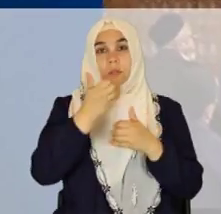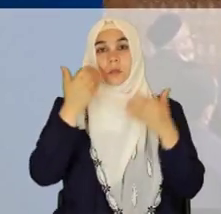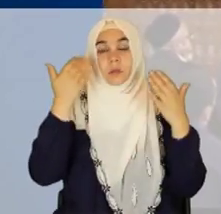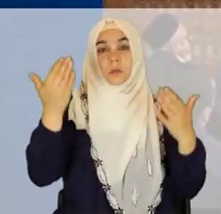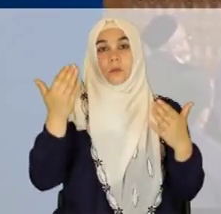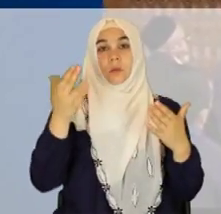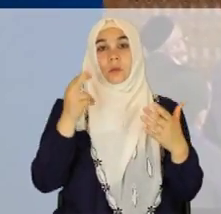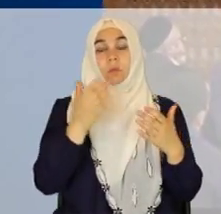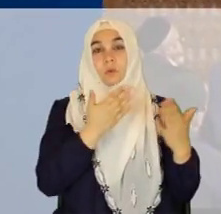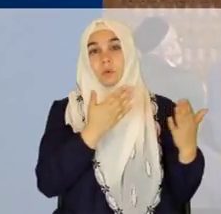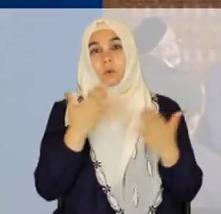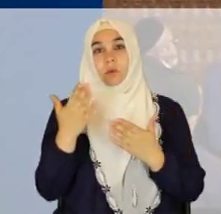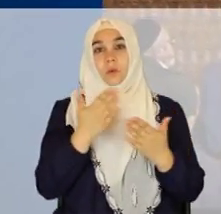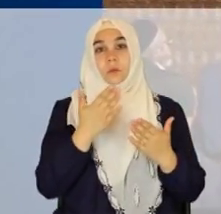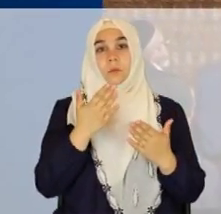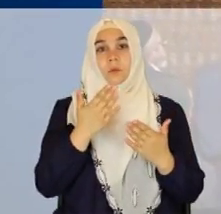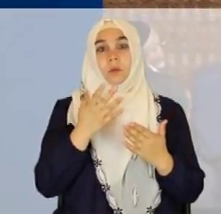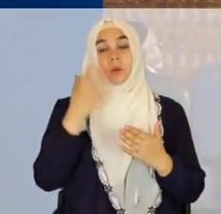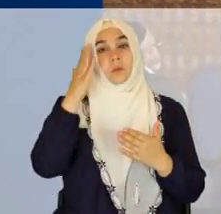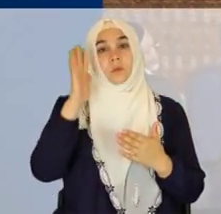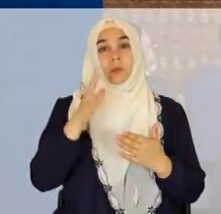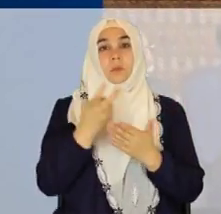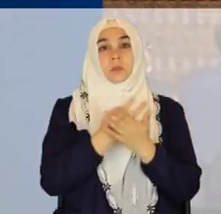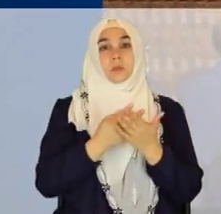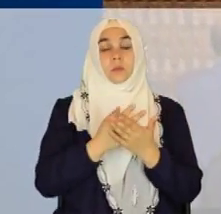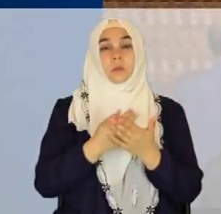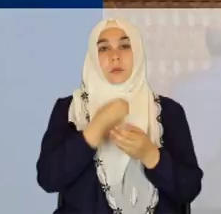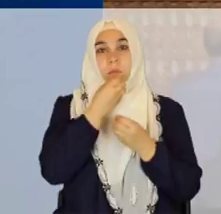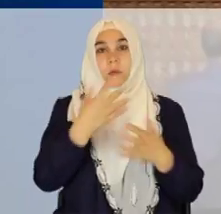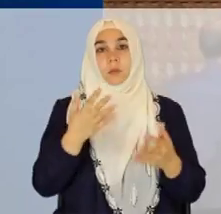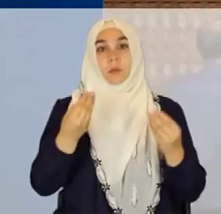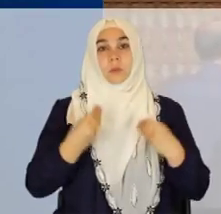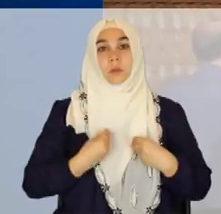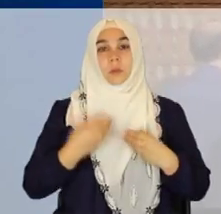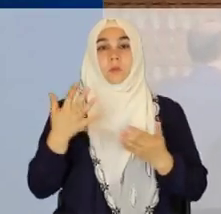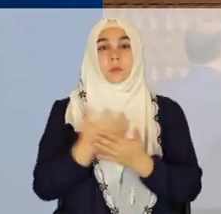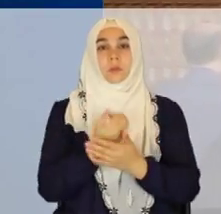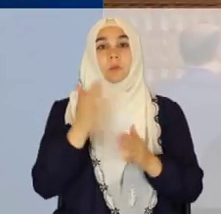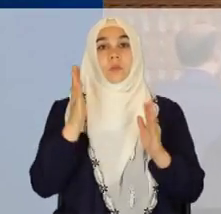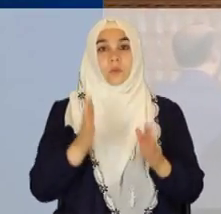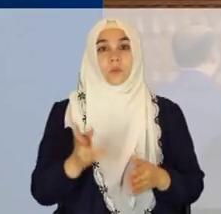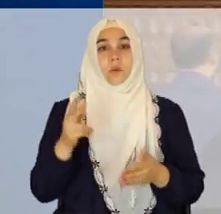kechalarini xatmi Qur'on bilan bedor o'tkazish taqdiriga muyassar bo'lib turibmiz.